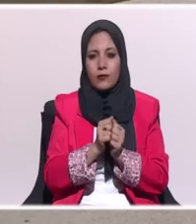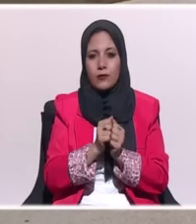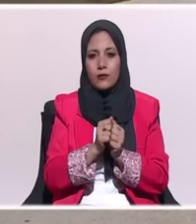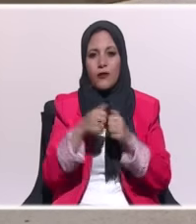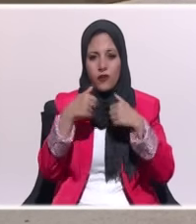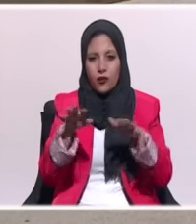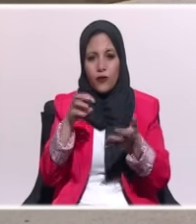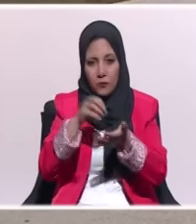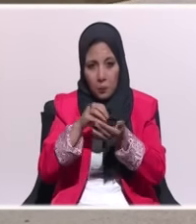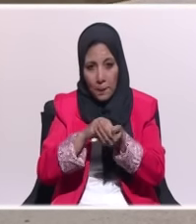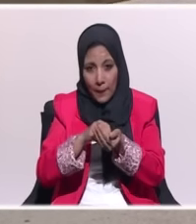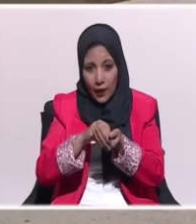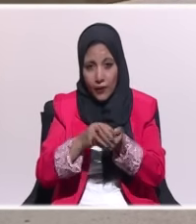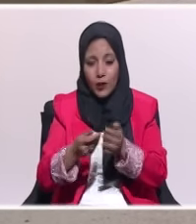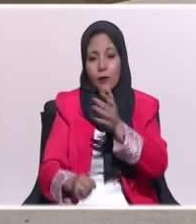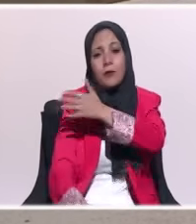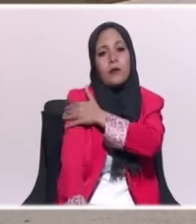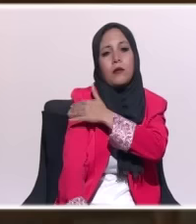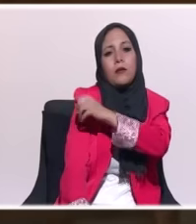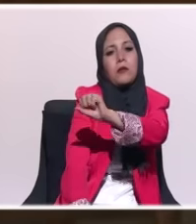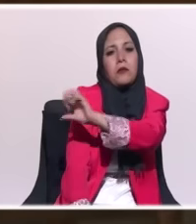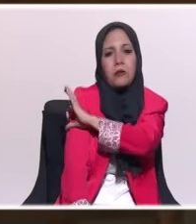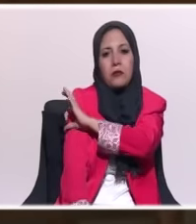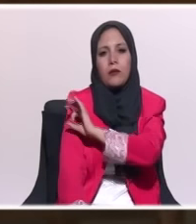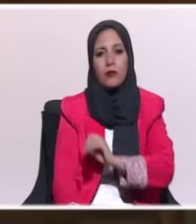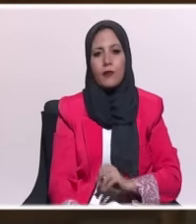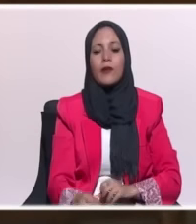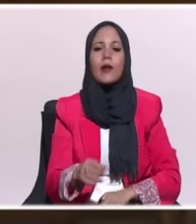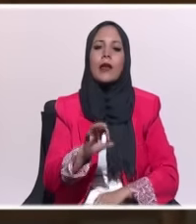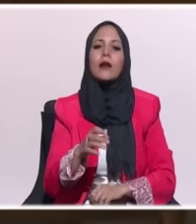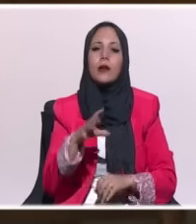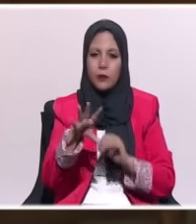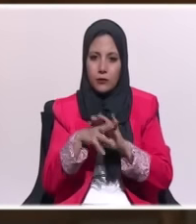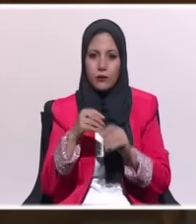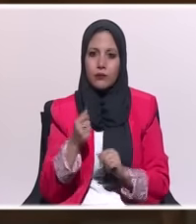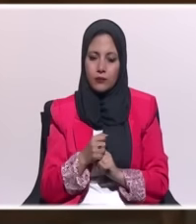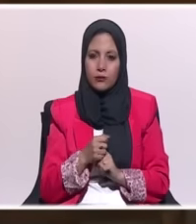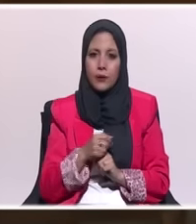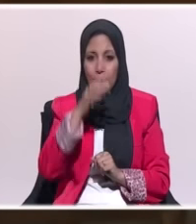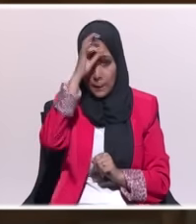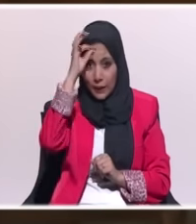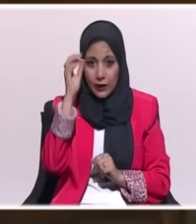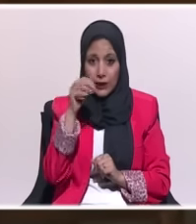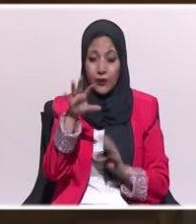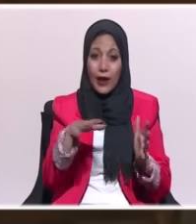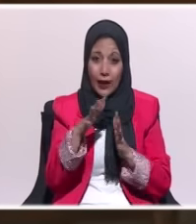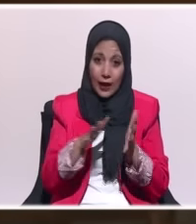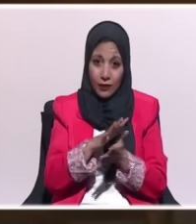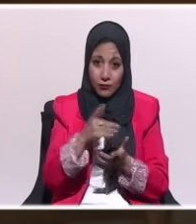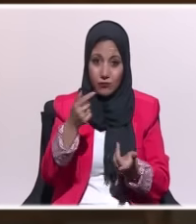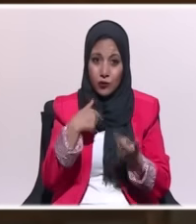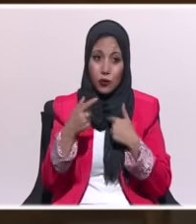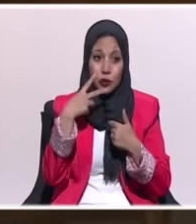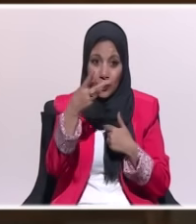رعاية الطفل. وعندها علامة في كتفها الشمال، يعني كمان علامة، عندها علامة مميزة. إذا في حد